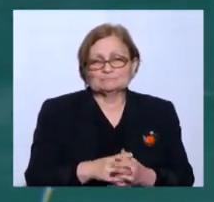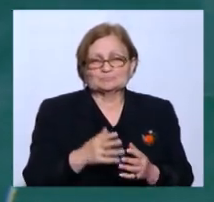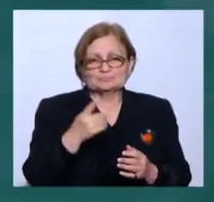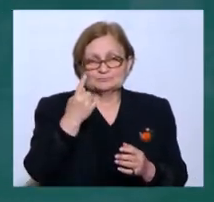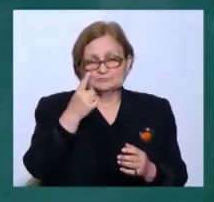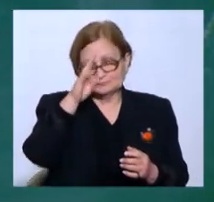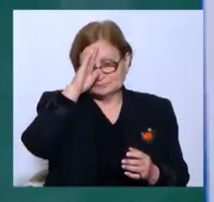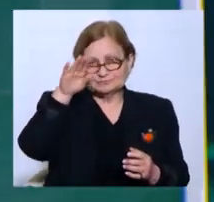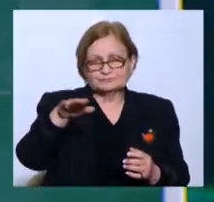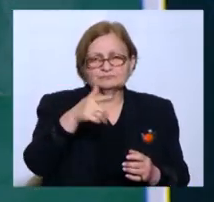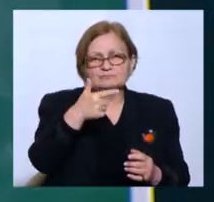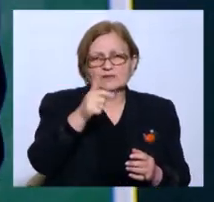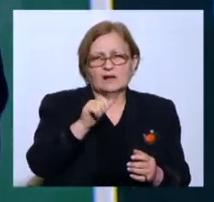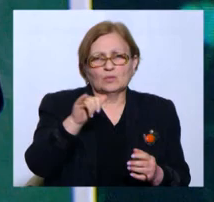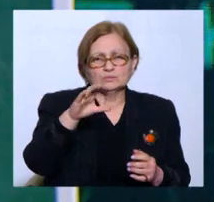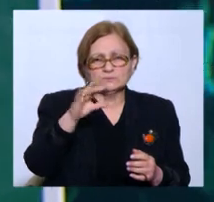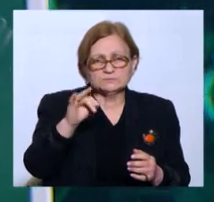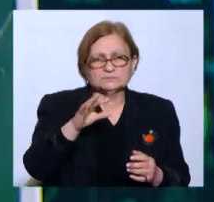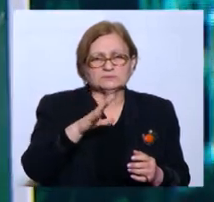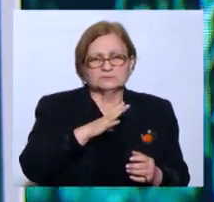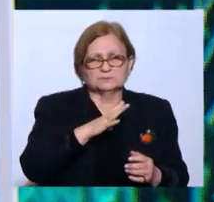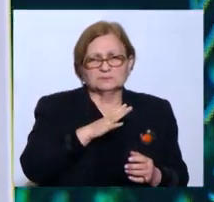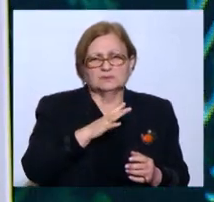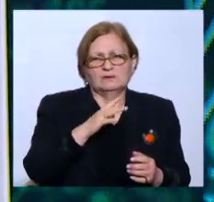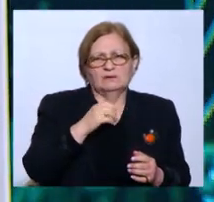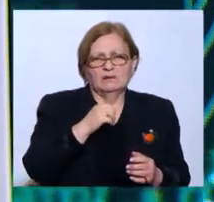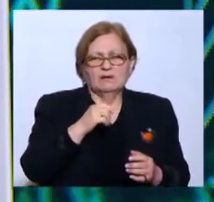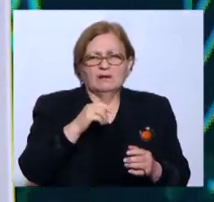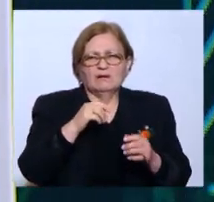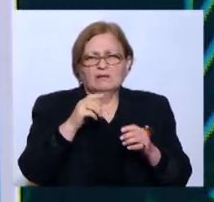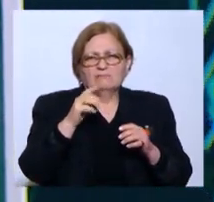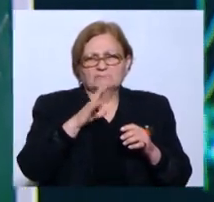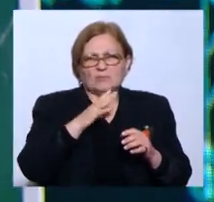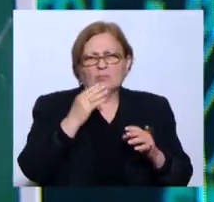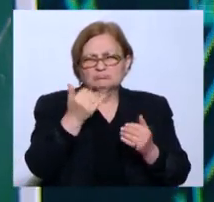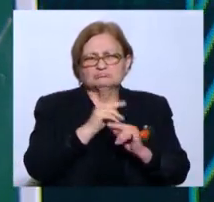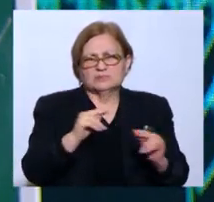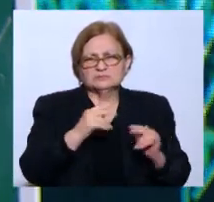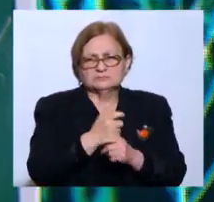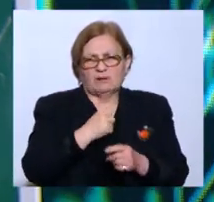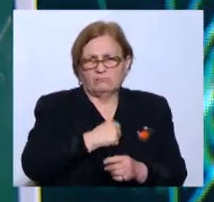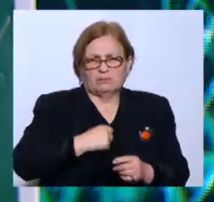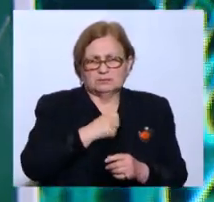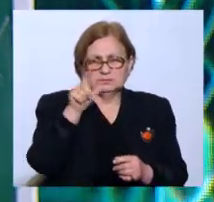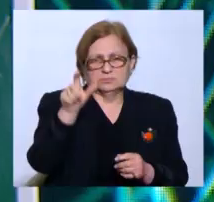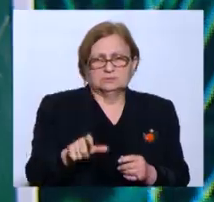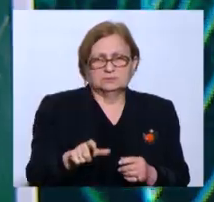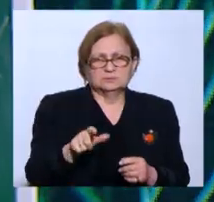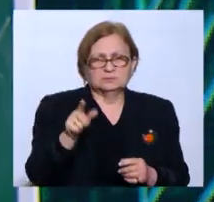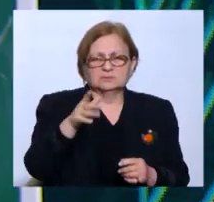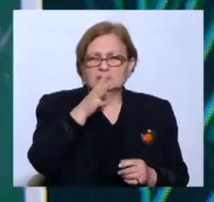იყო გაუსი, როცა კლასში ყავდა ცოტათი ბრაზიანი მასწავლებელი, რომელიც თვლიდა, რომ ძალიან დიდი